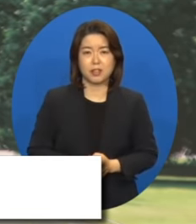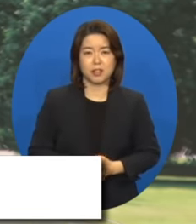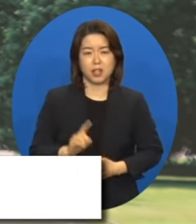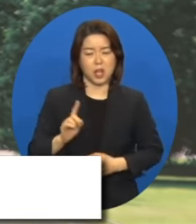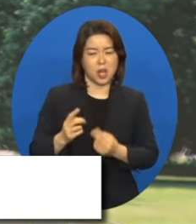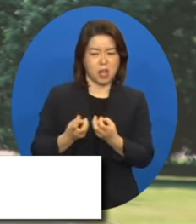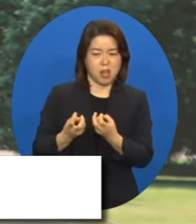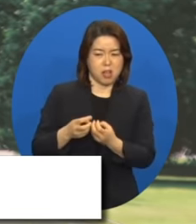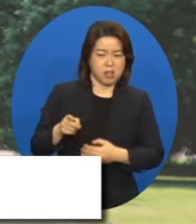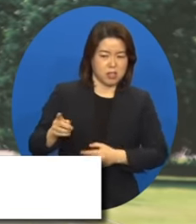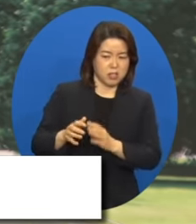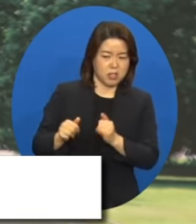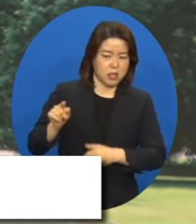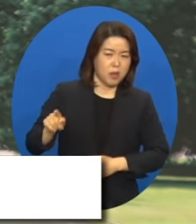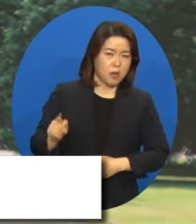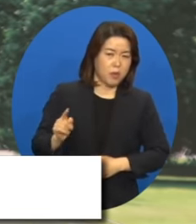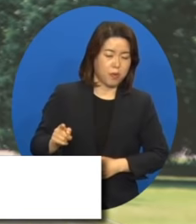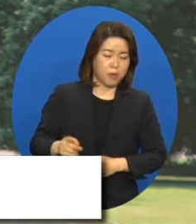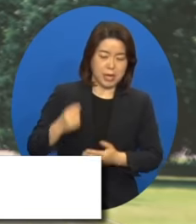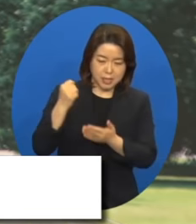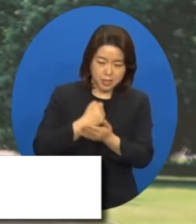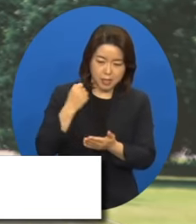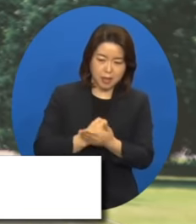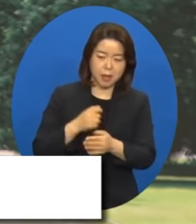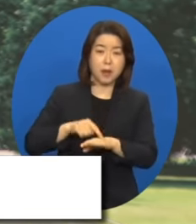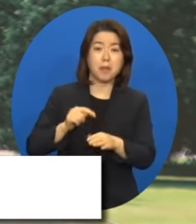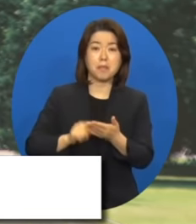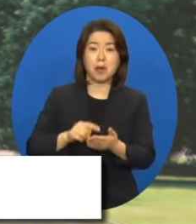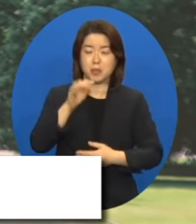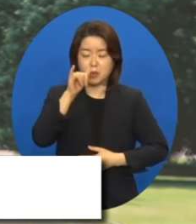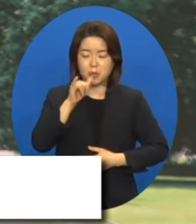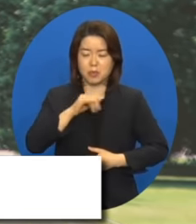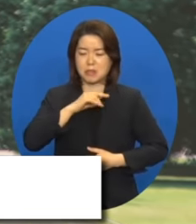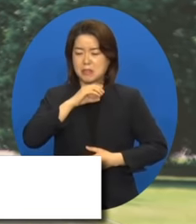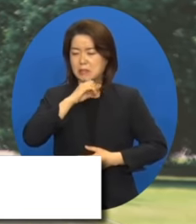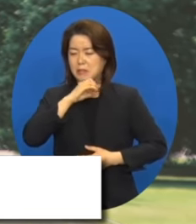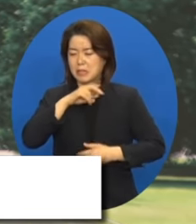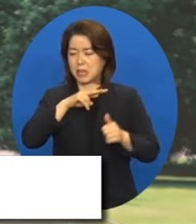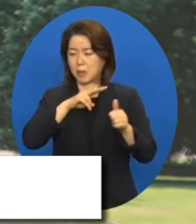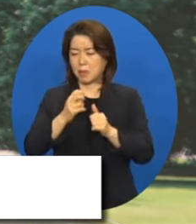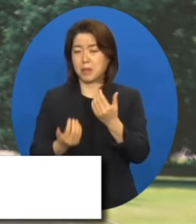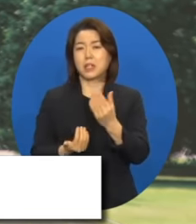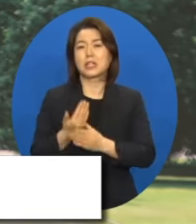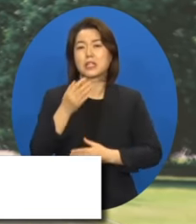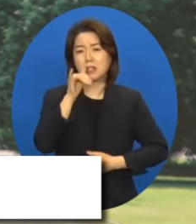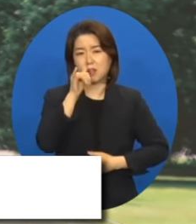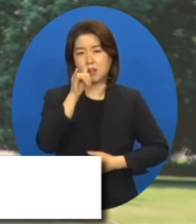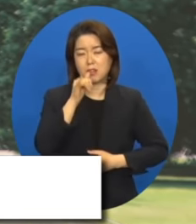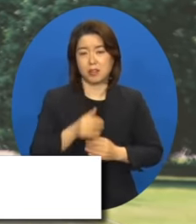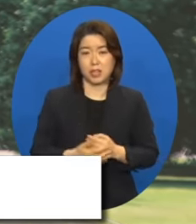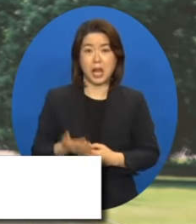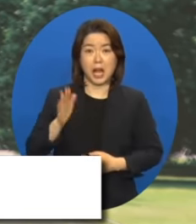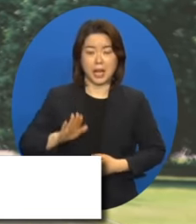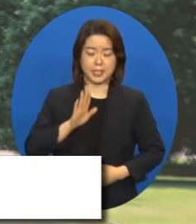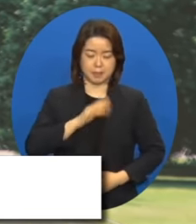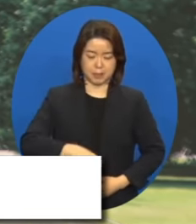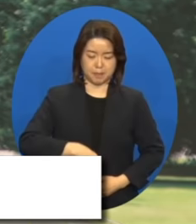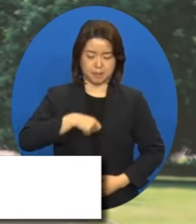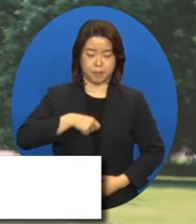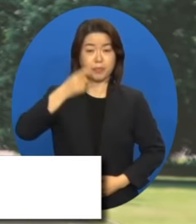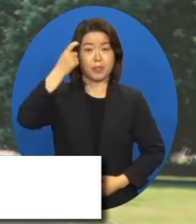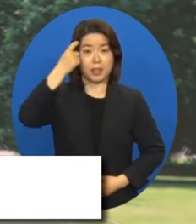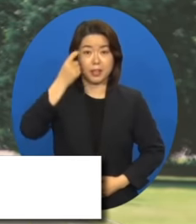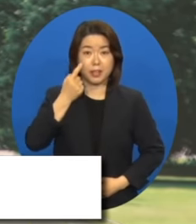어떻게 사람이 그럴 수가 있어? 섭섭한 마음도 들고 원망도 생기죠. 그런데 정직하게 생각해야